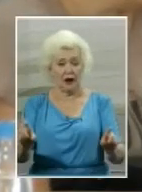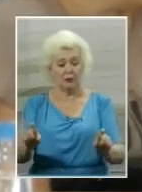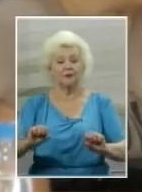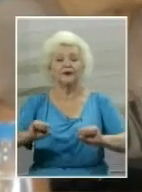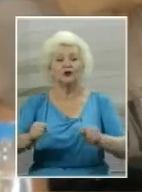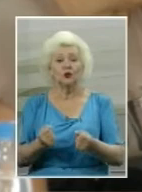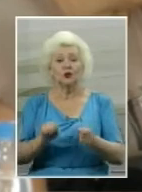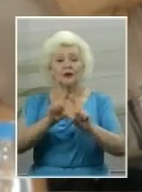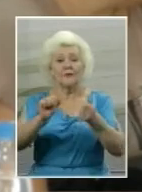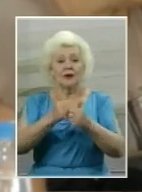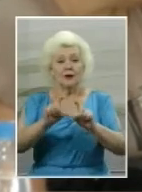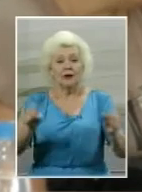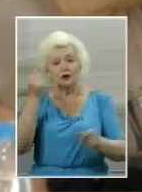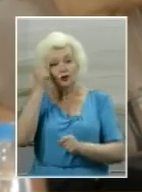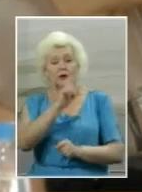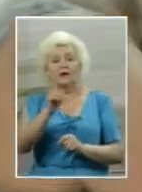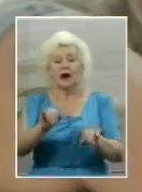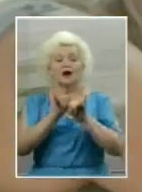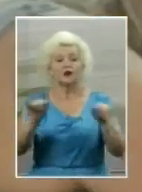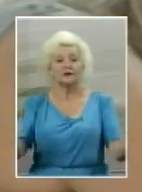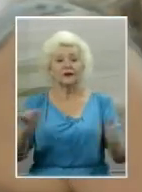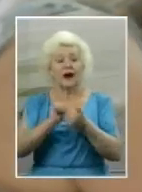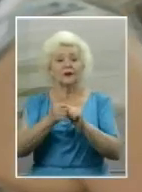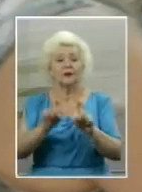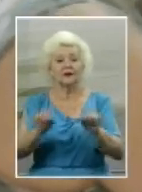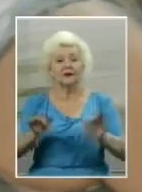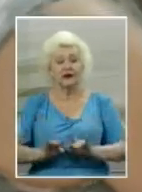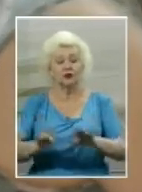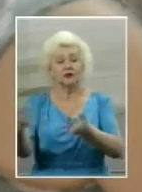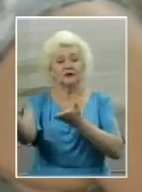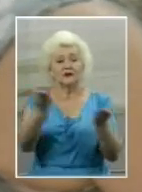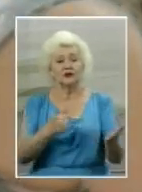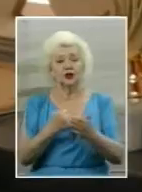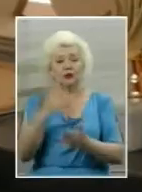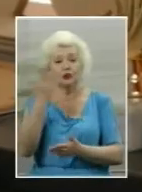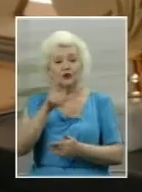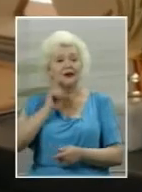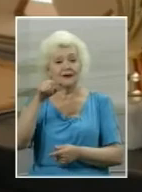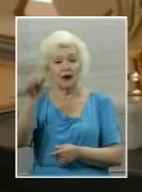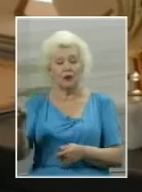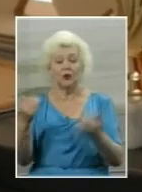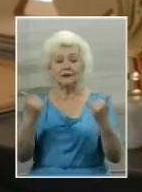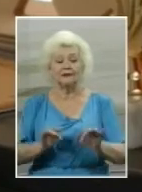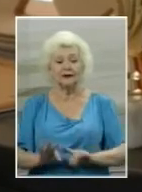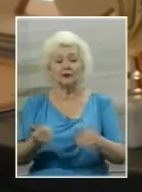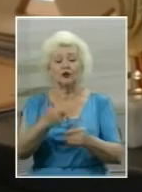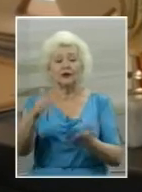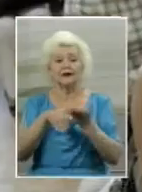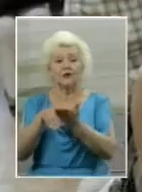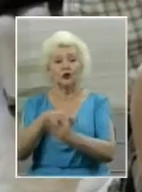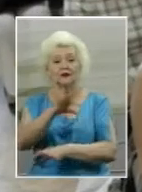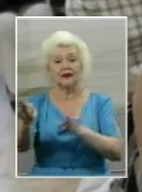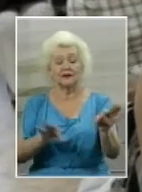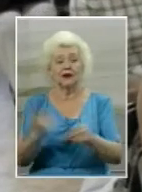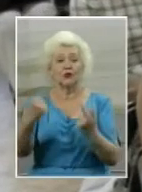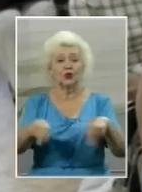Друзі бібліотеки розмірковували, як розвивати бібліотечну справу, залучати до читання молодь. Сьогодні діють кілька волонтерських проєктів. Про